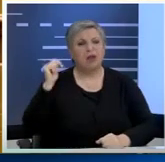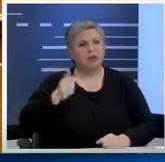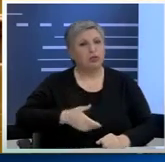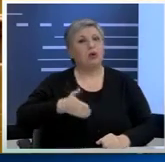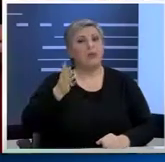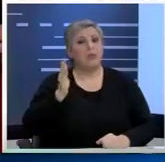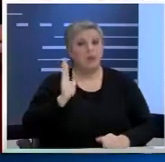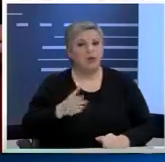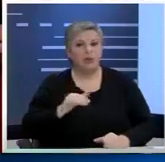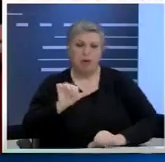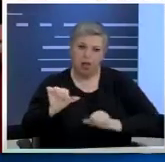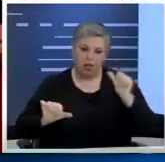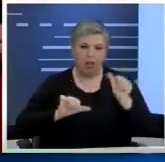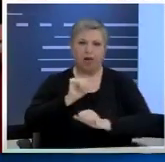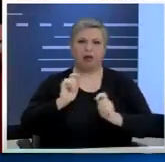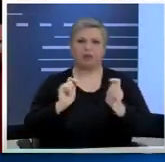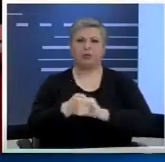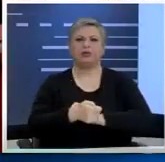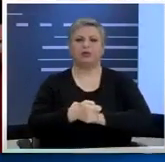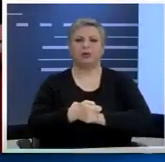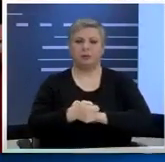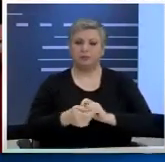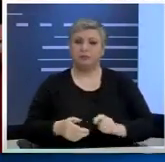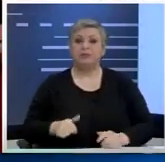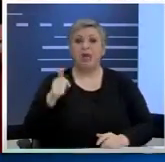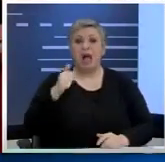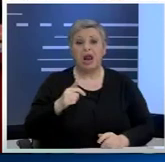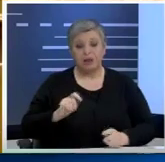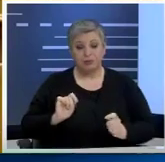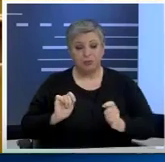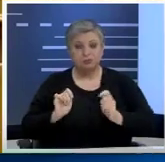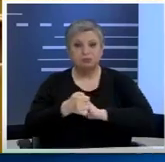ανακάμπτει. Η αποκατάσταση της αξιοπιστίας